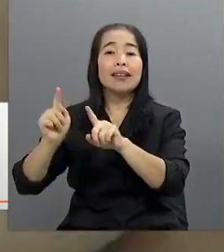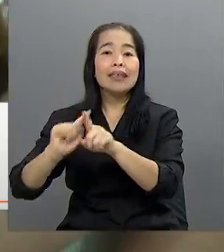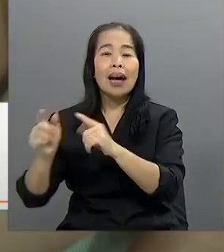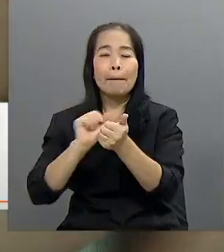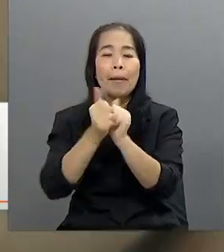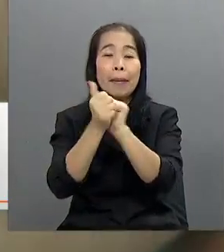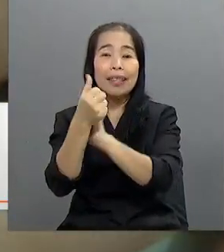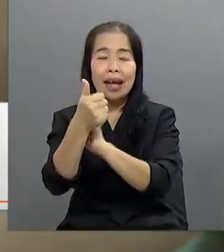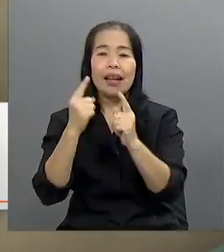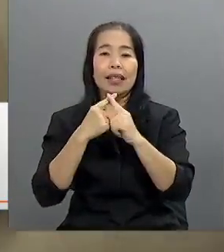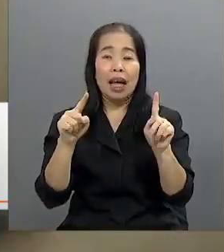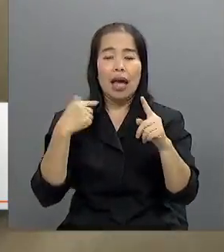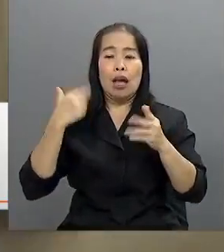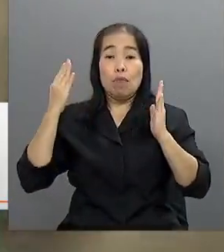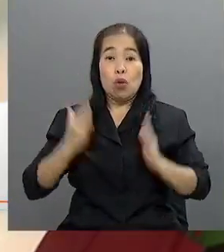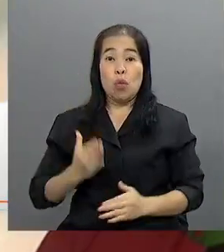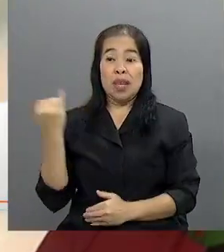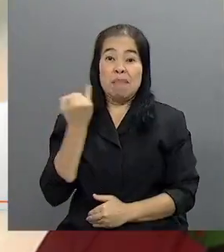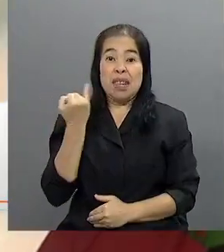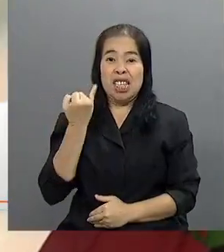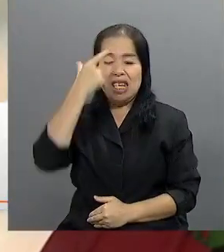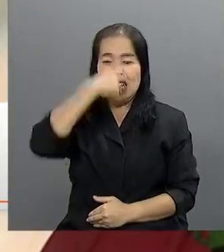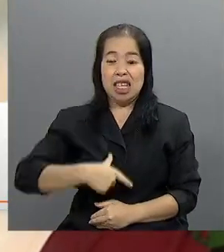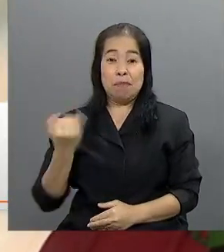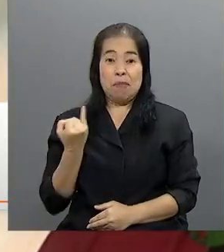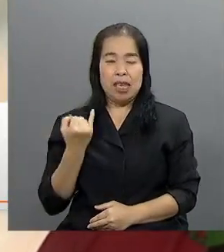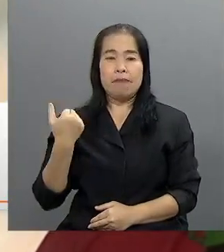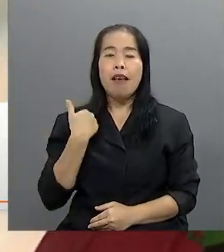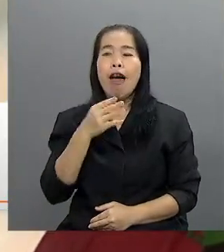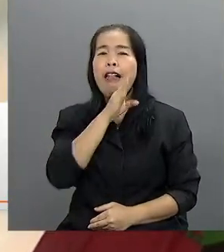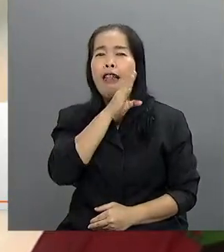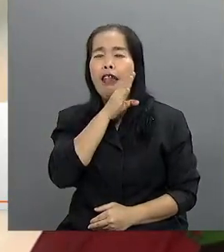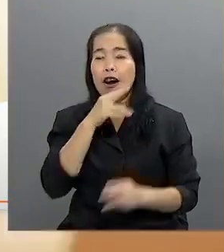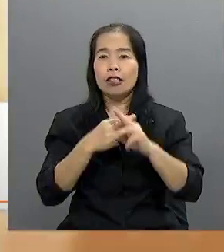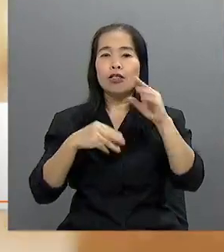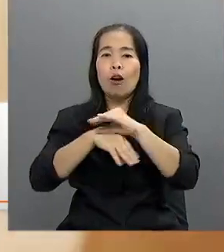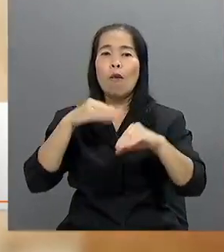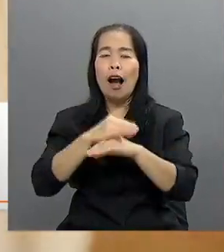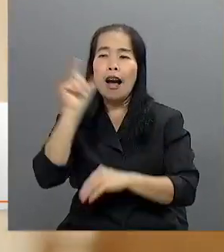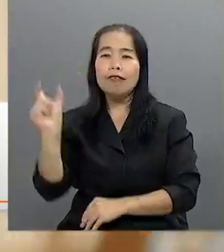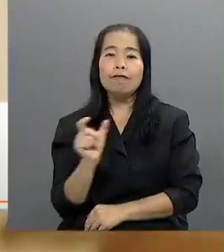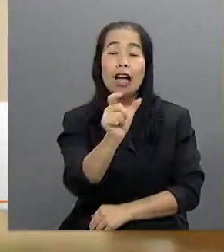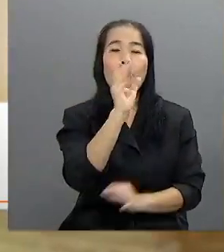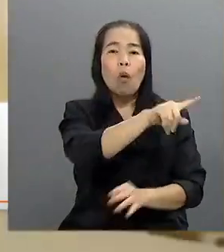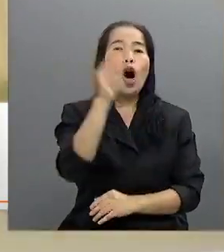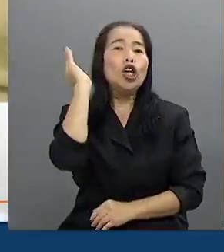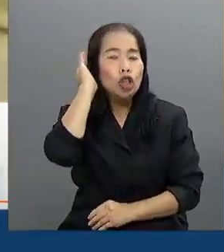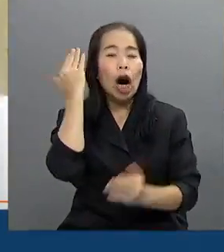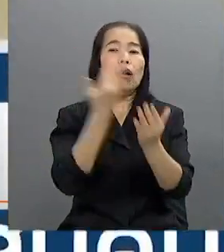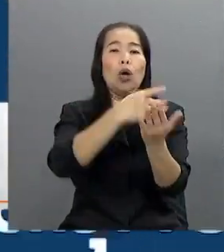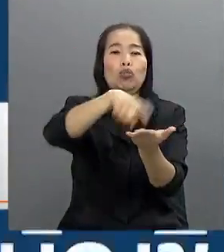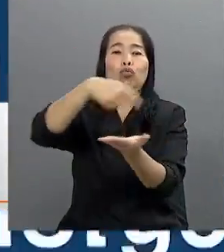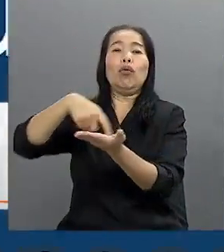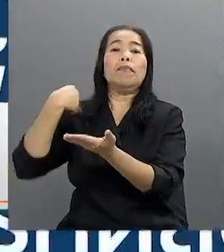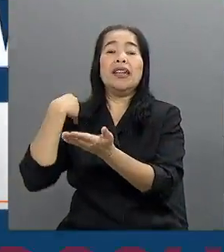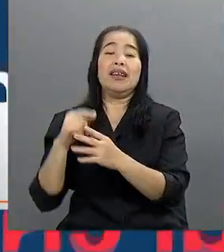ผู้ไม่หวังดีครับแอบอ้างโครงการอินทนนท์แล้วเอาไปใช้ในทางที่ผิดครับ ธนาคารแห่งประเทศไทยครับก็เลยได้โพสต์เตือนข้อความ